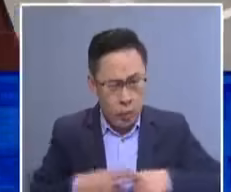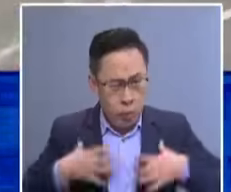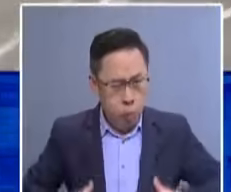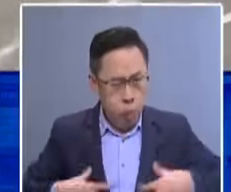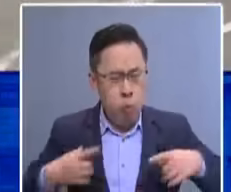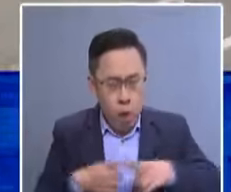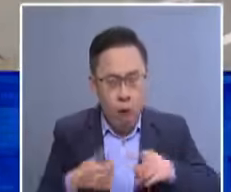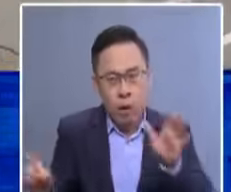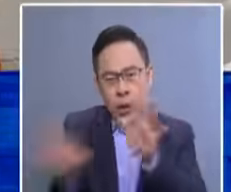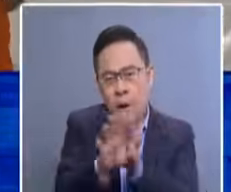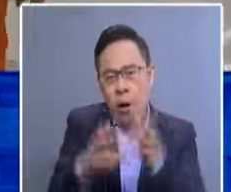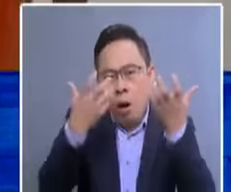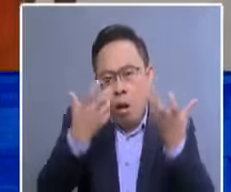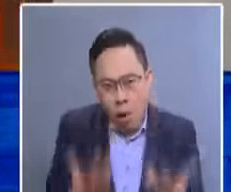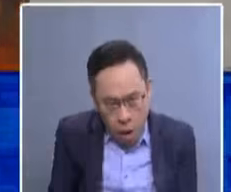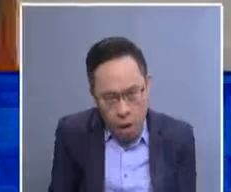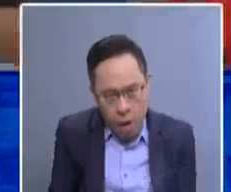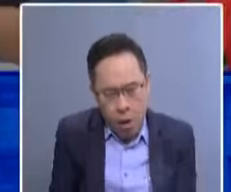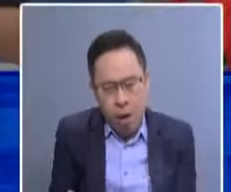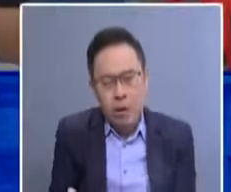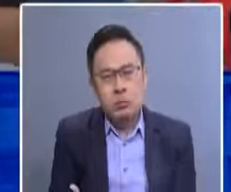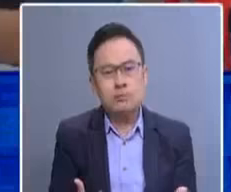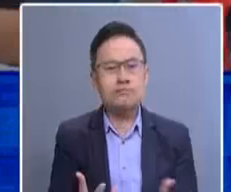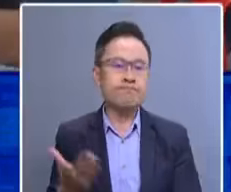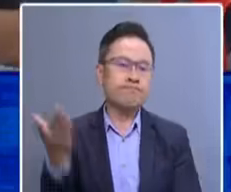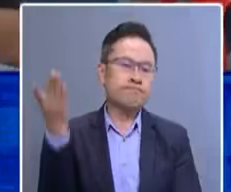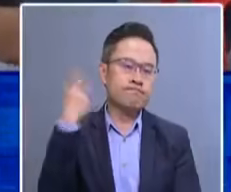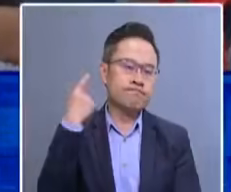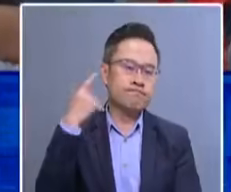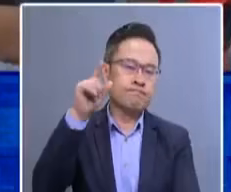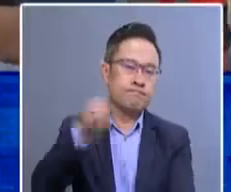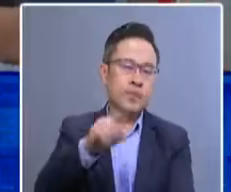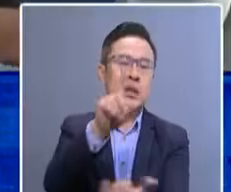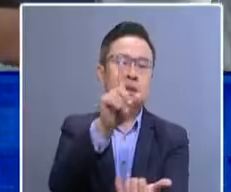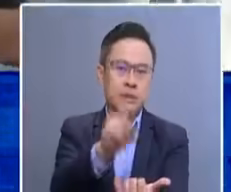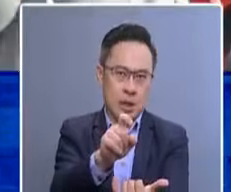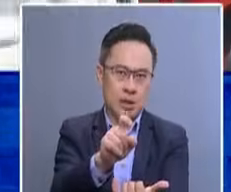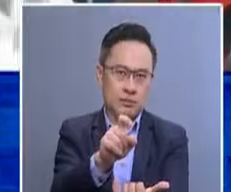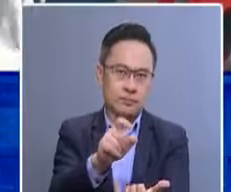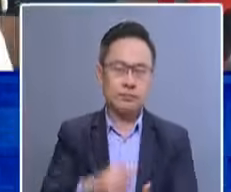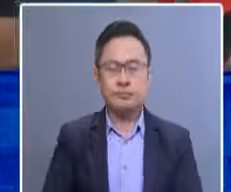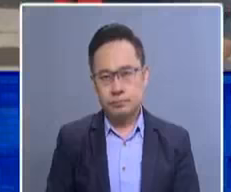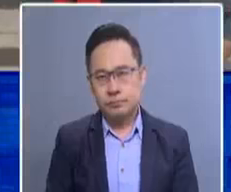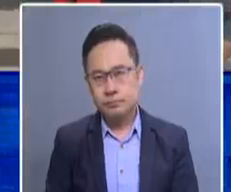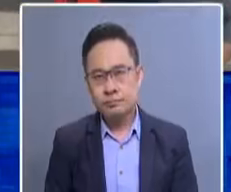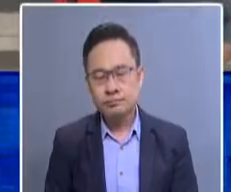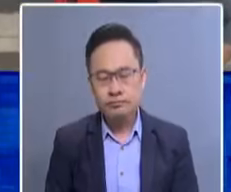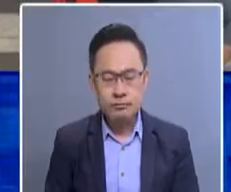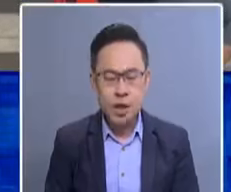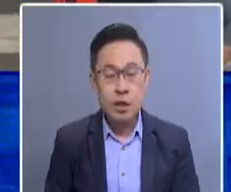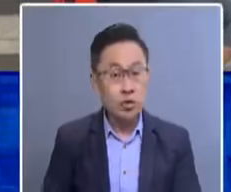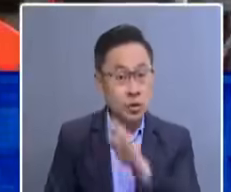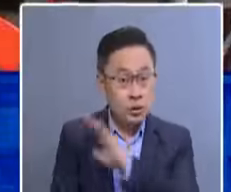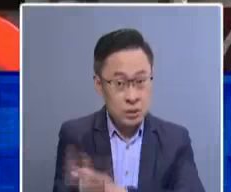และก็เสียชีวิตช่วงบ่ายเมื่อวานนี้นะครับเป็นผู้เสียชีวิตโรคคอวี 19รายที่จังหวัดนครราชสีมาเมื่อเช้า